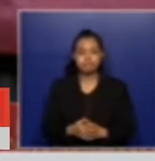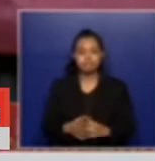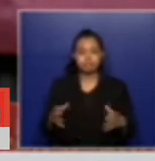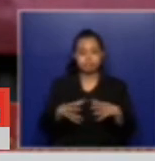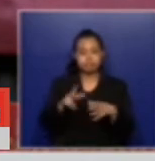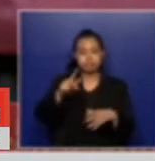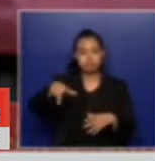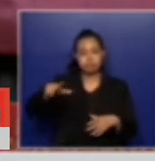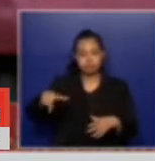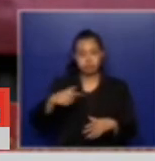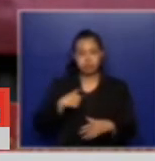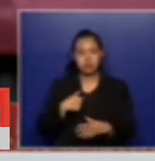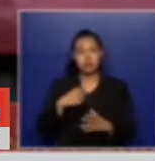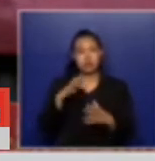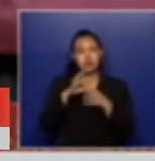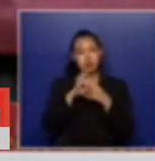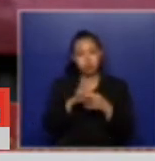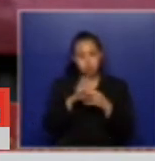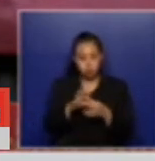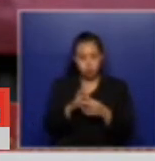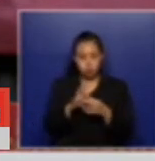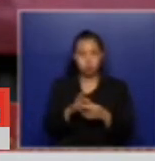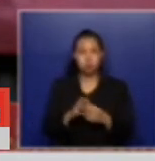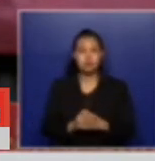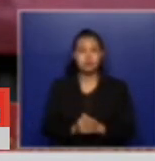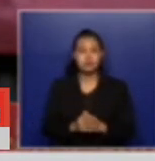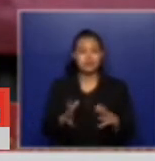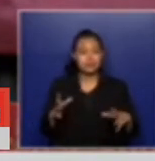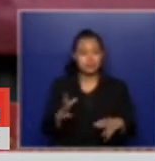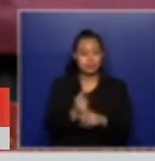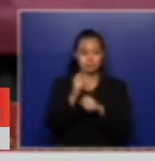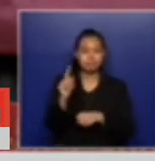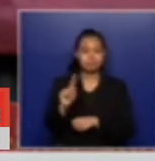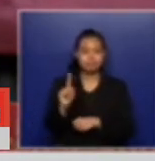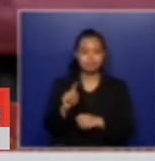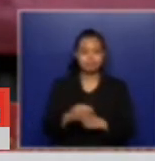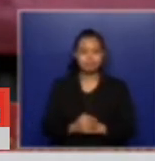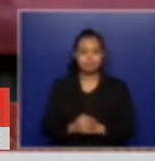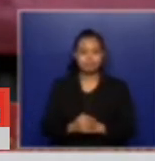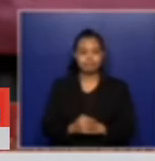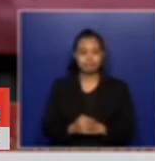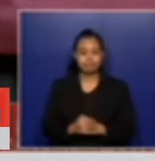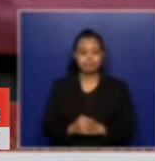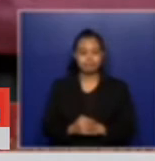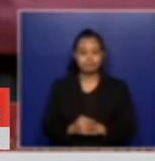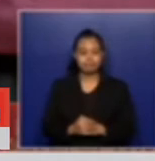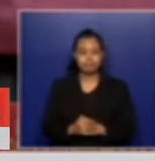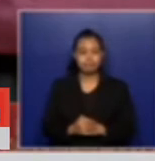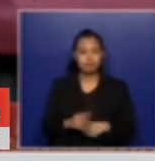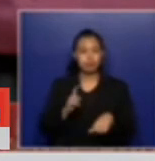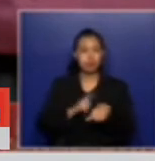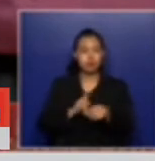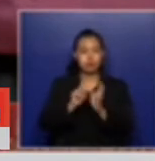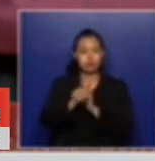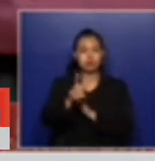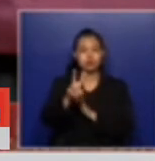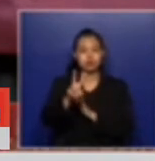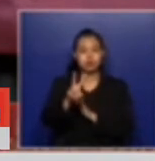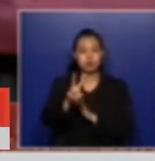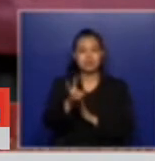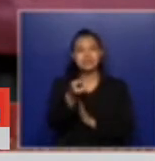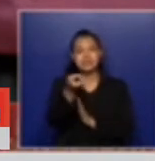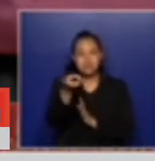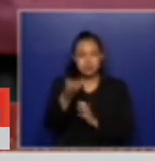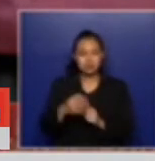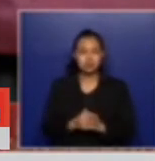หลายเรื่องนะครับแต่ผมขอสรุปละผมเหลืออีก2นาทีเศษนะครับเราตรวจสอบเชิง